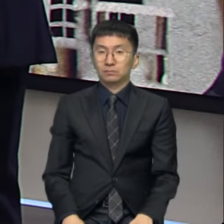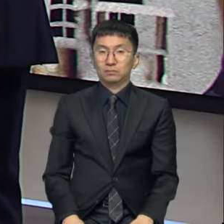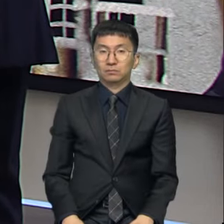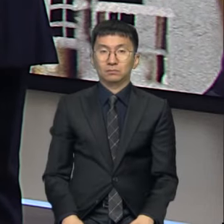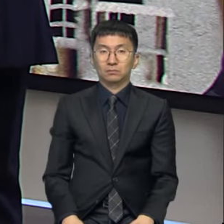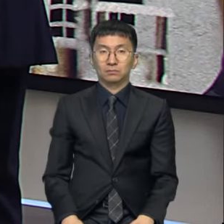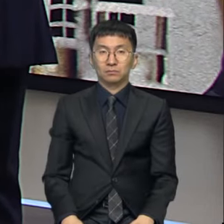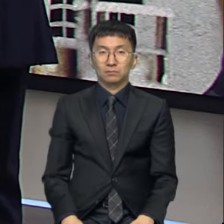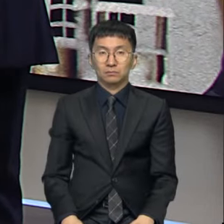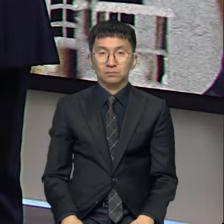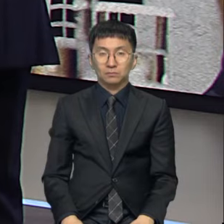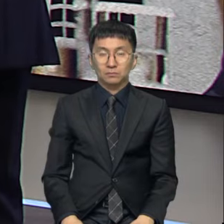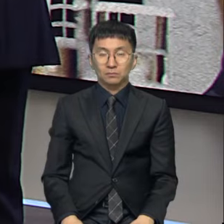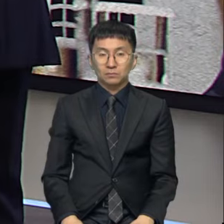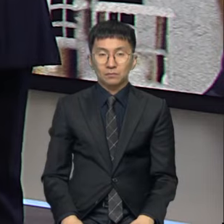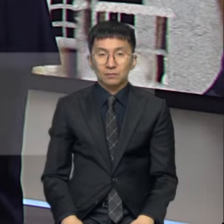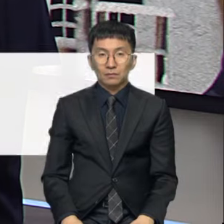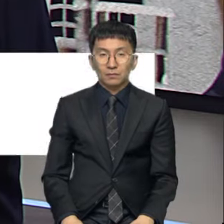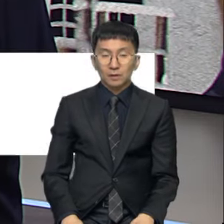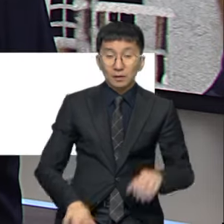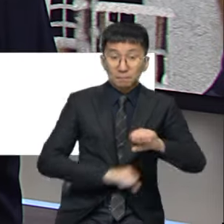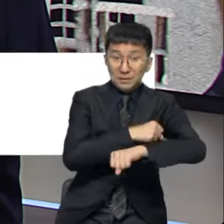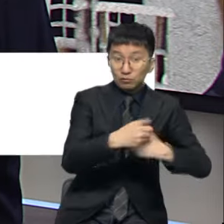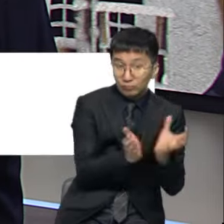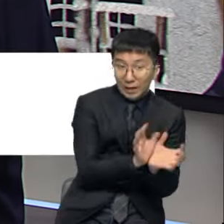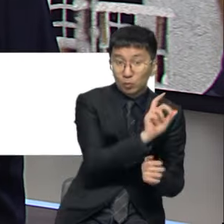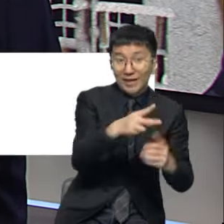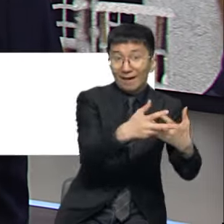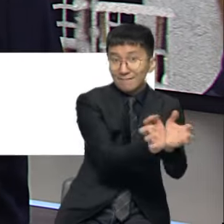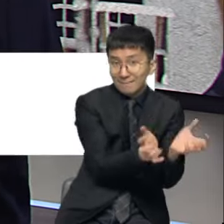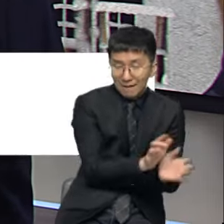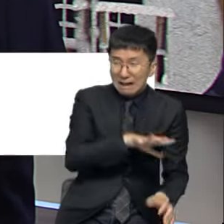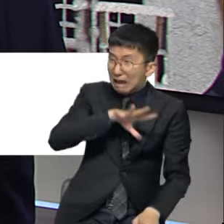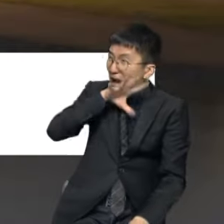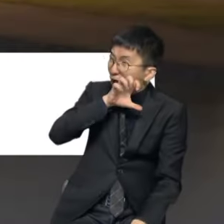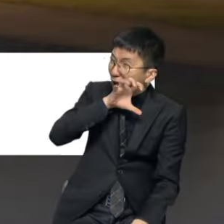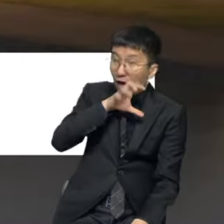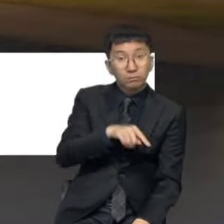자, 그러자 야당은 당장 반발하고 나섰는데 야당 쪽 반응도 전해주시죠.